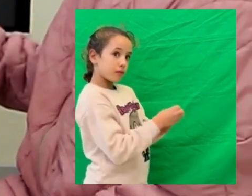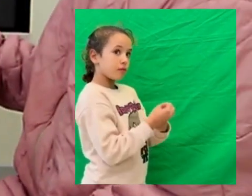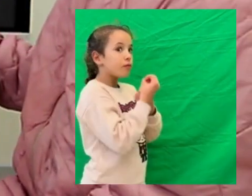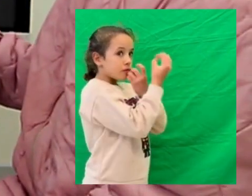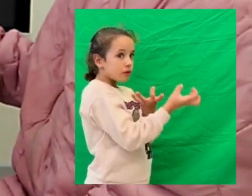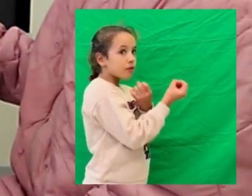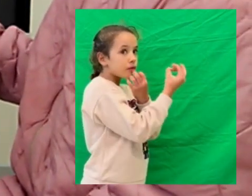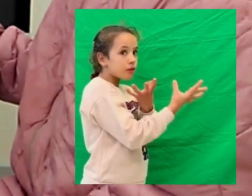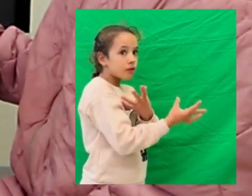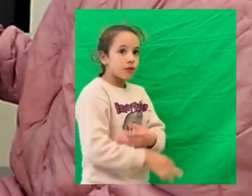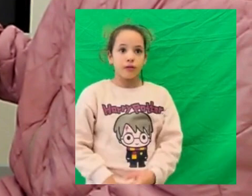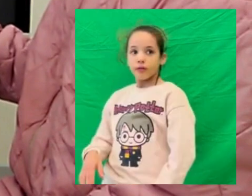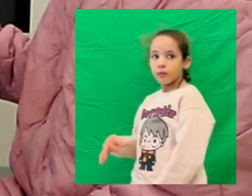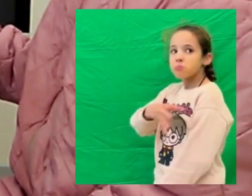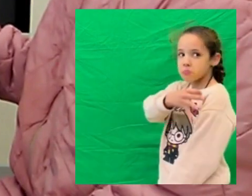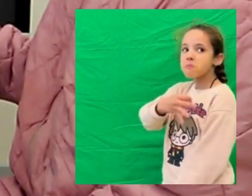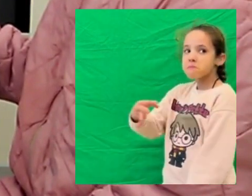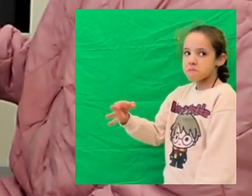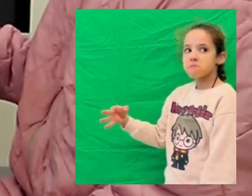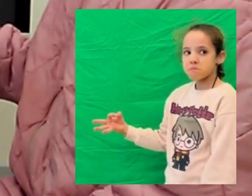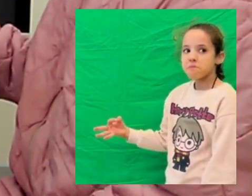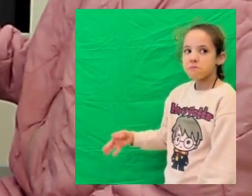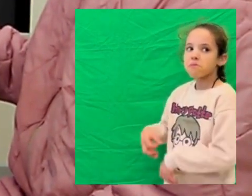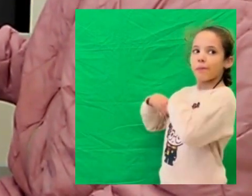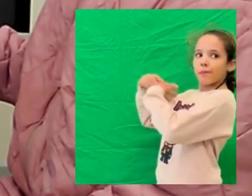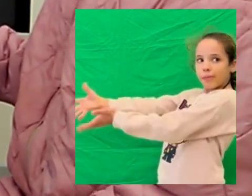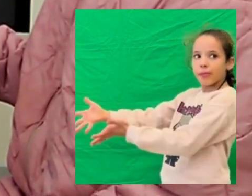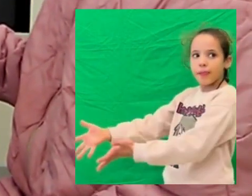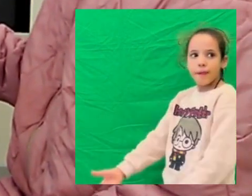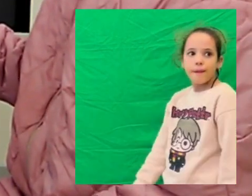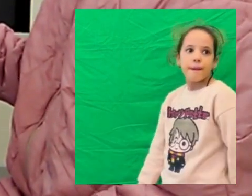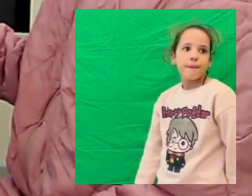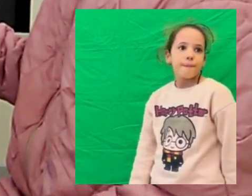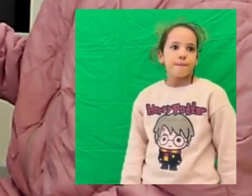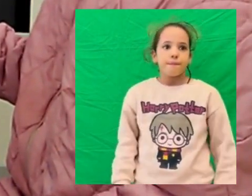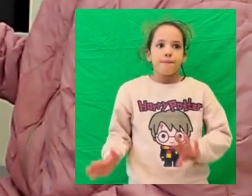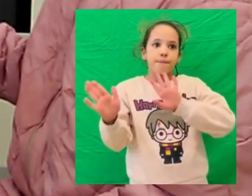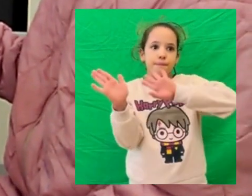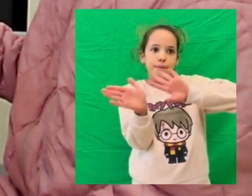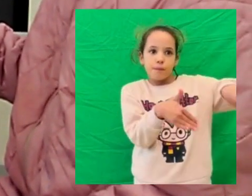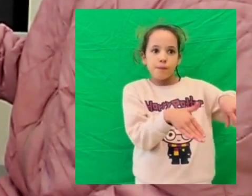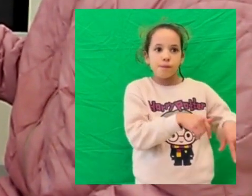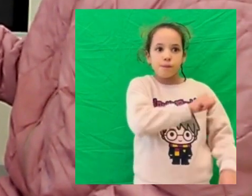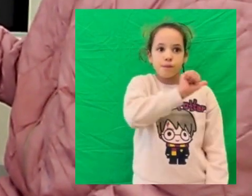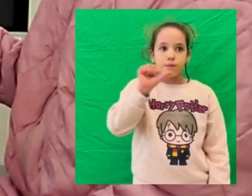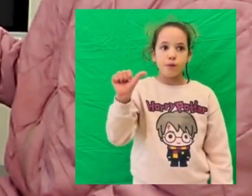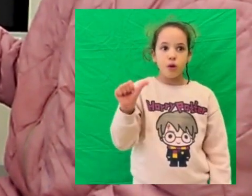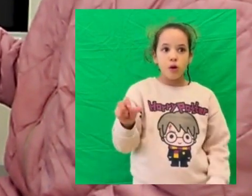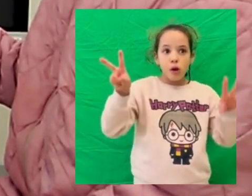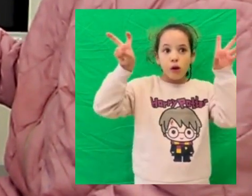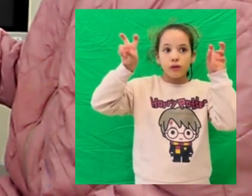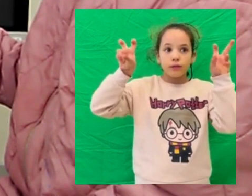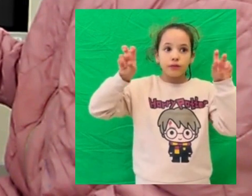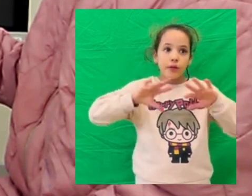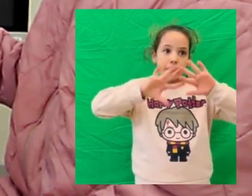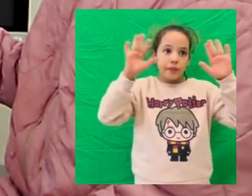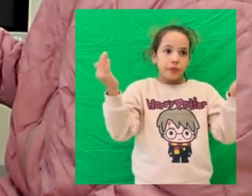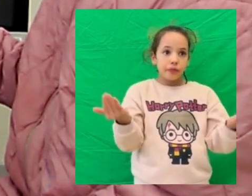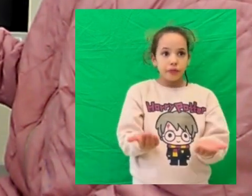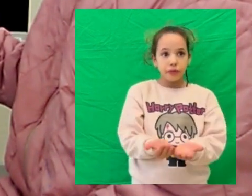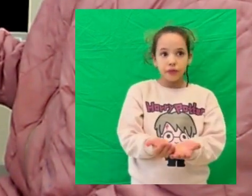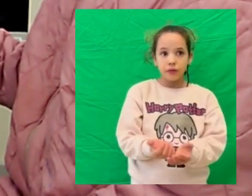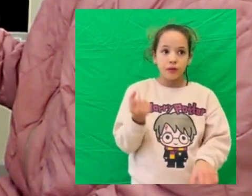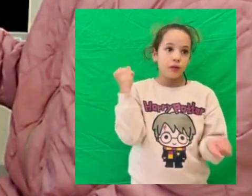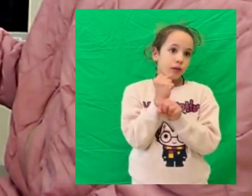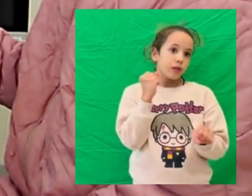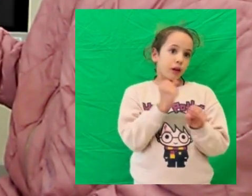dizuenean. Azken asteetan unibertsuari buruzko gaia lantzen ibili gara. Honen